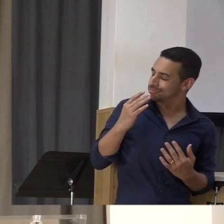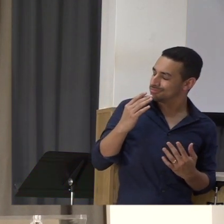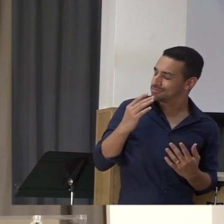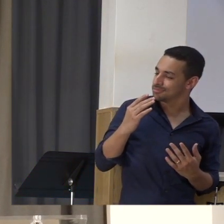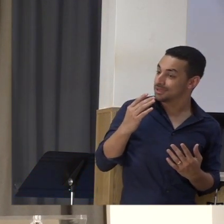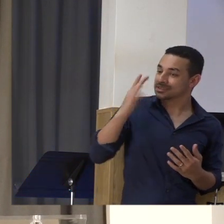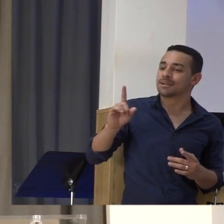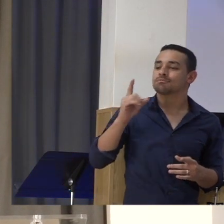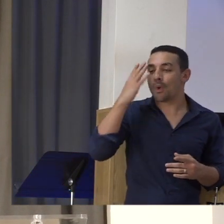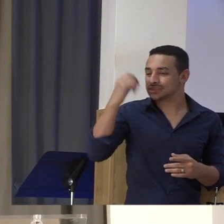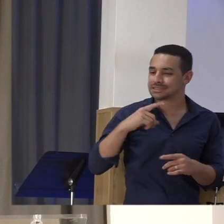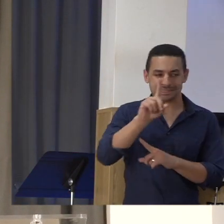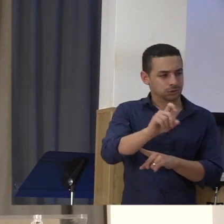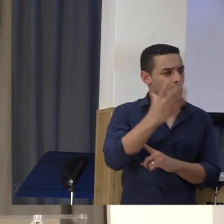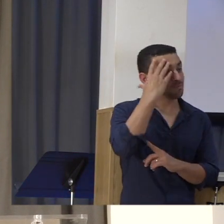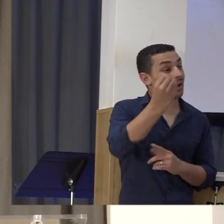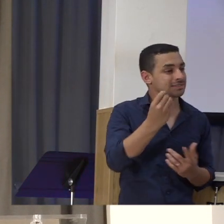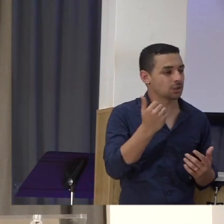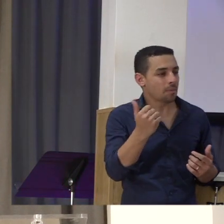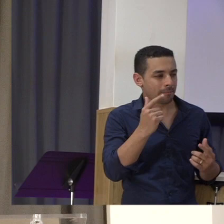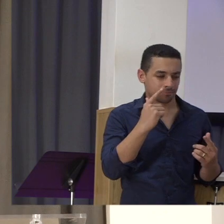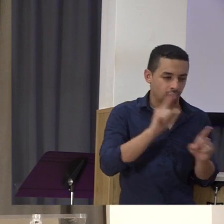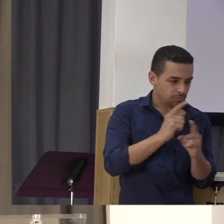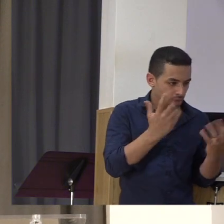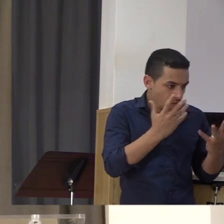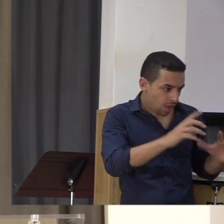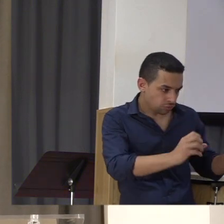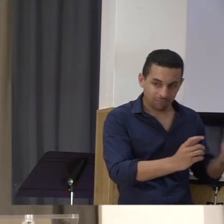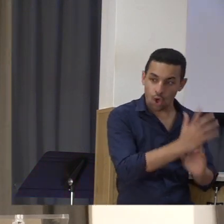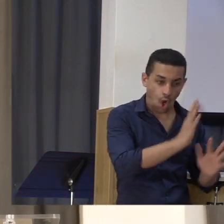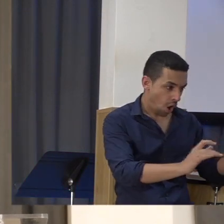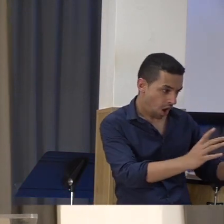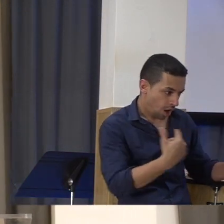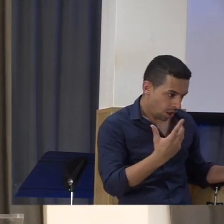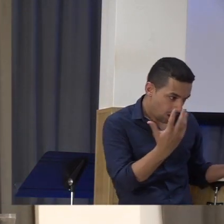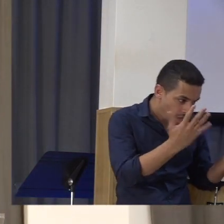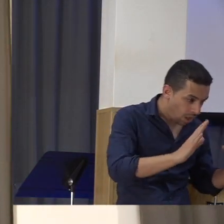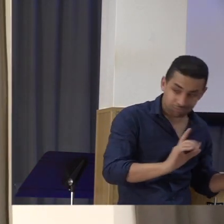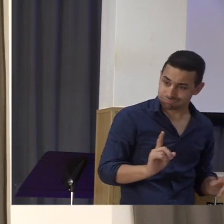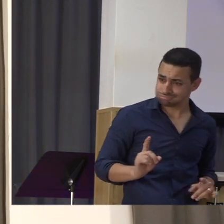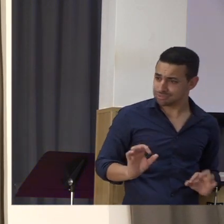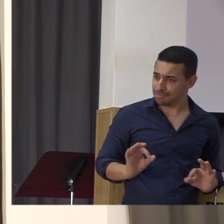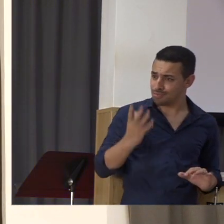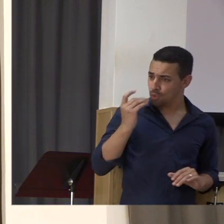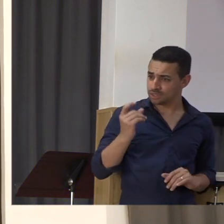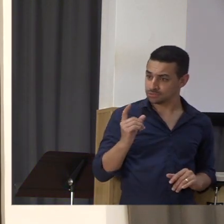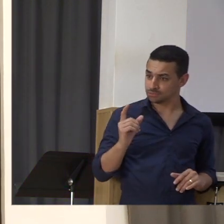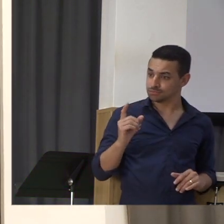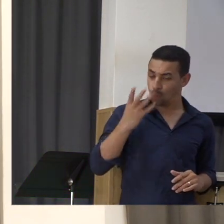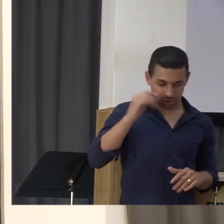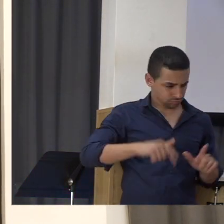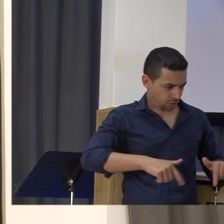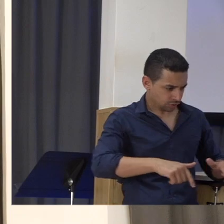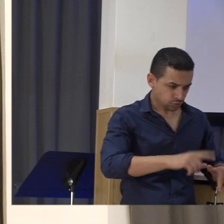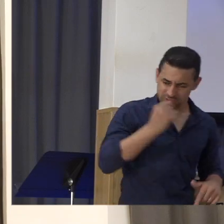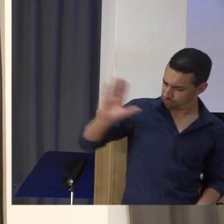Vous le savez ça? Relisez votre texte, c'est Dieu qui l'arrête. Parce qu'il avance justement. Dieu l'arrête et dit,